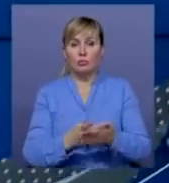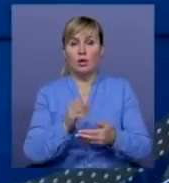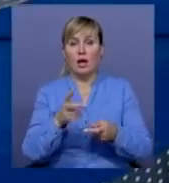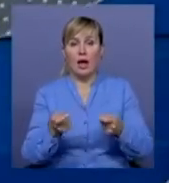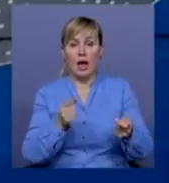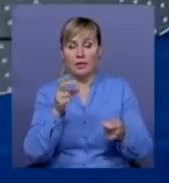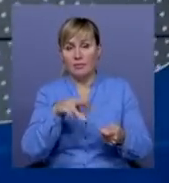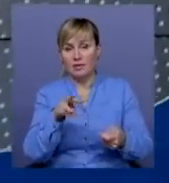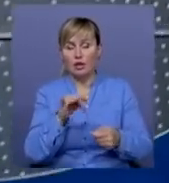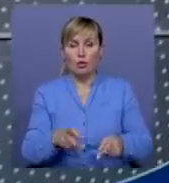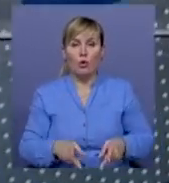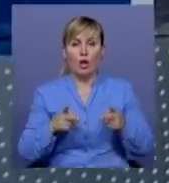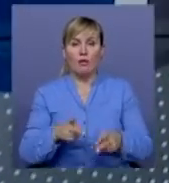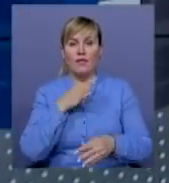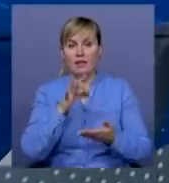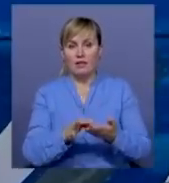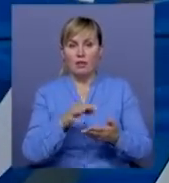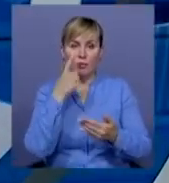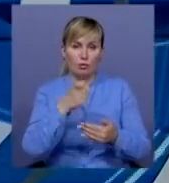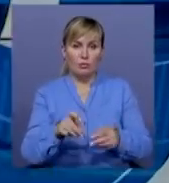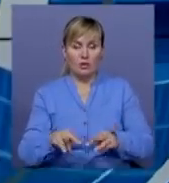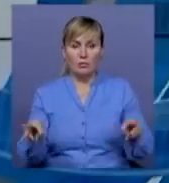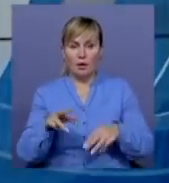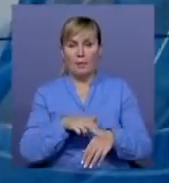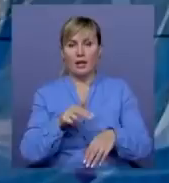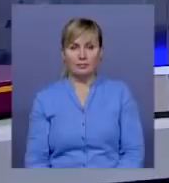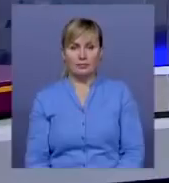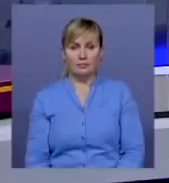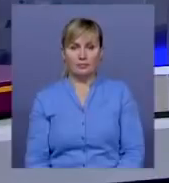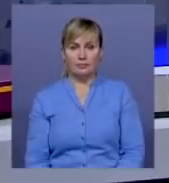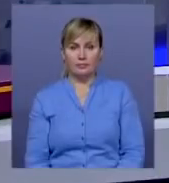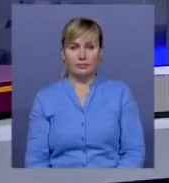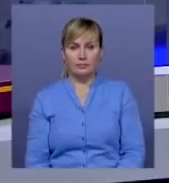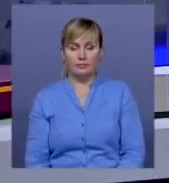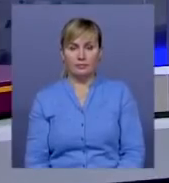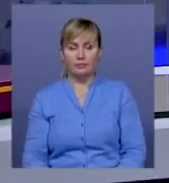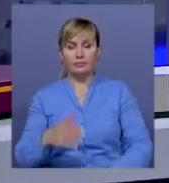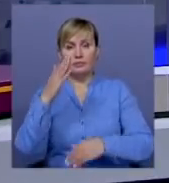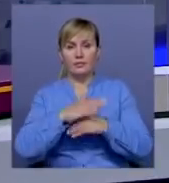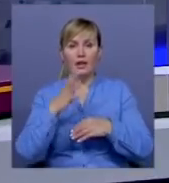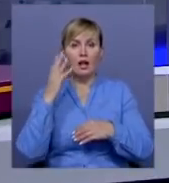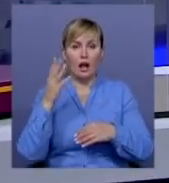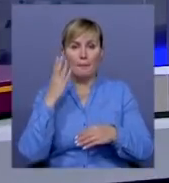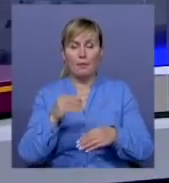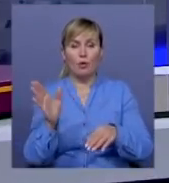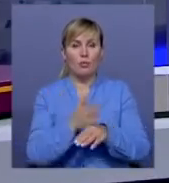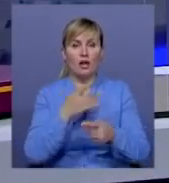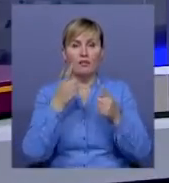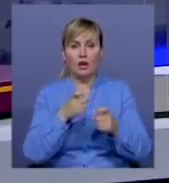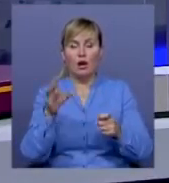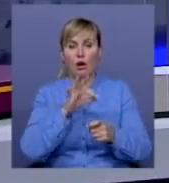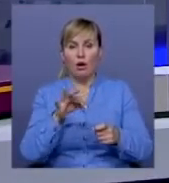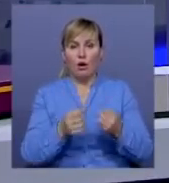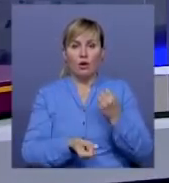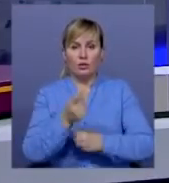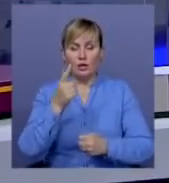административная, так и уголовная ответственность, предупредили в департаменте полиции. В Акимате Алматы опровергли информацию об